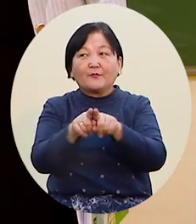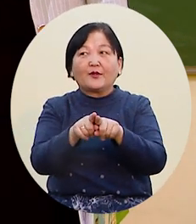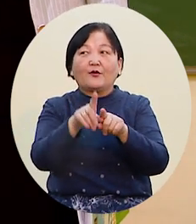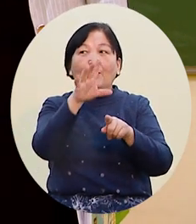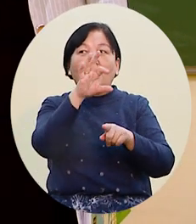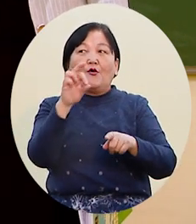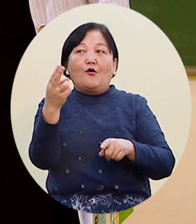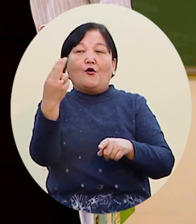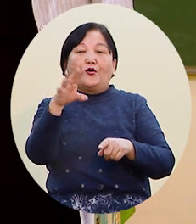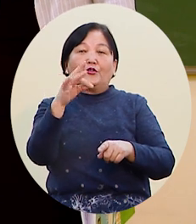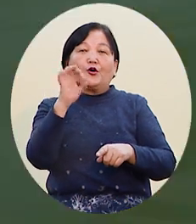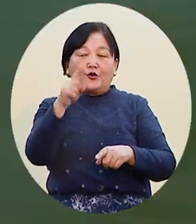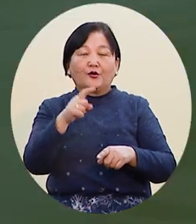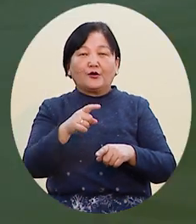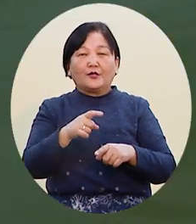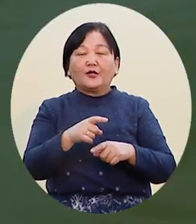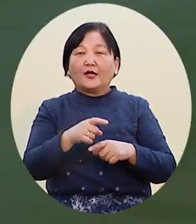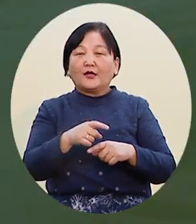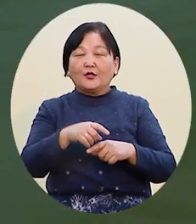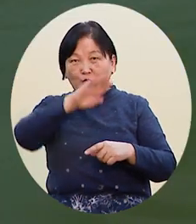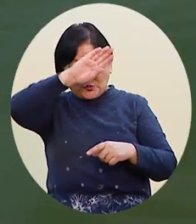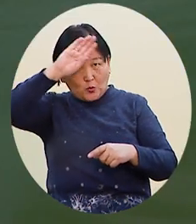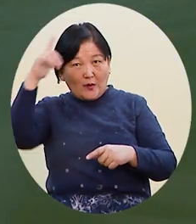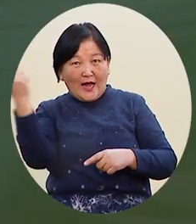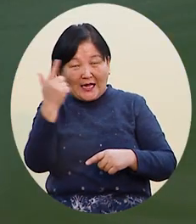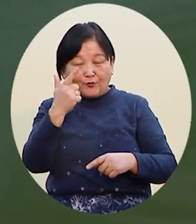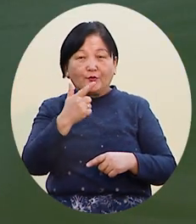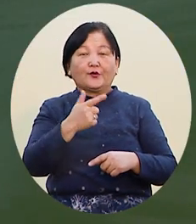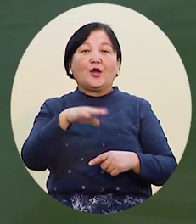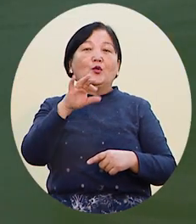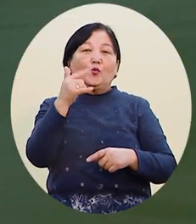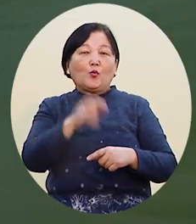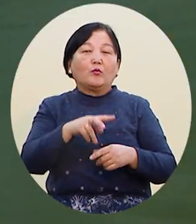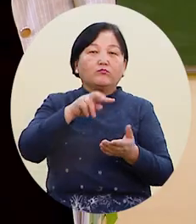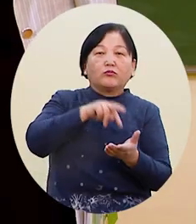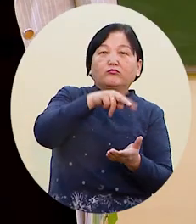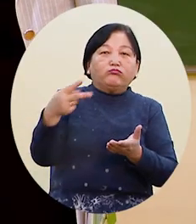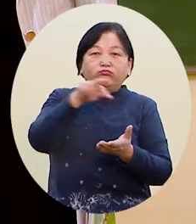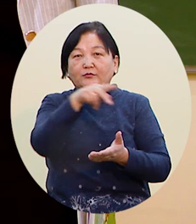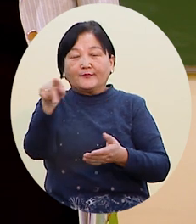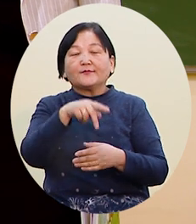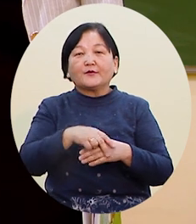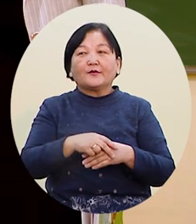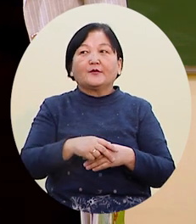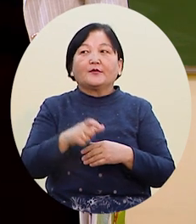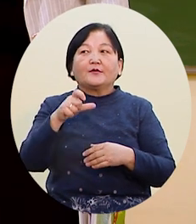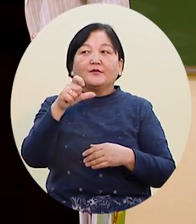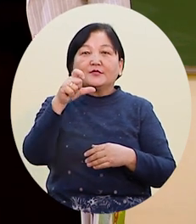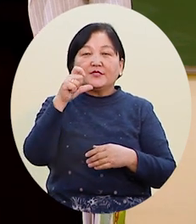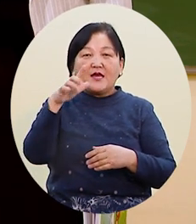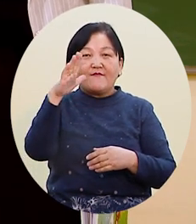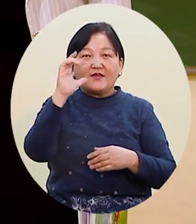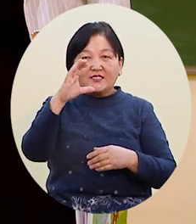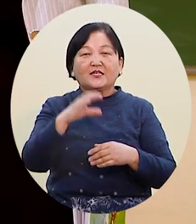За, үхэр тугал сүүл хатхан давхих оодгонхыг бол оодрох гэж нэрлдэг. За сивс гэж үг байгаа. Энэ бол одоо мал